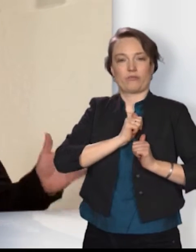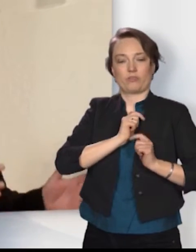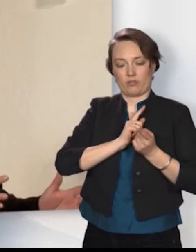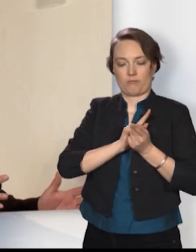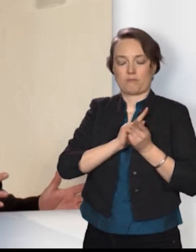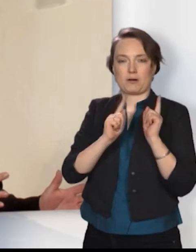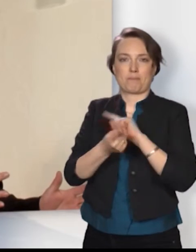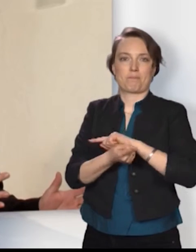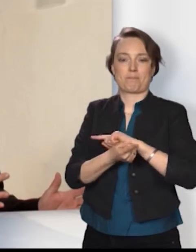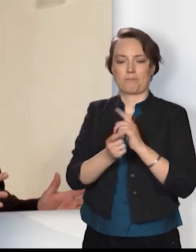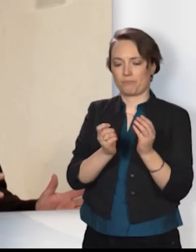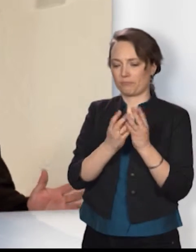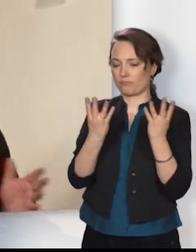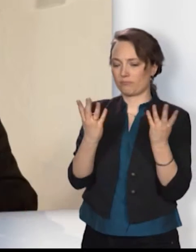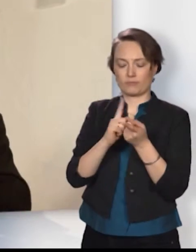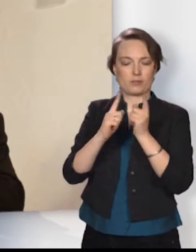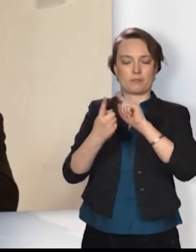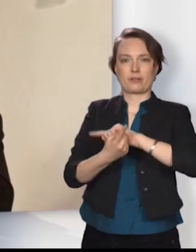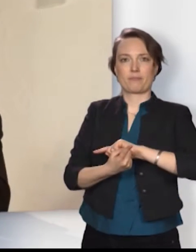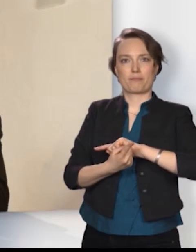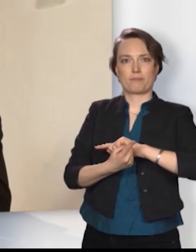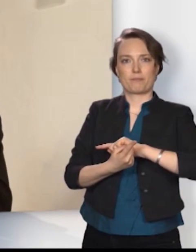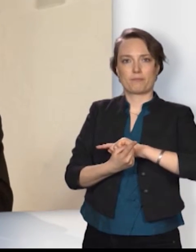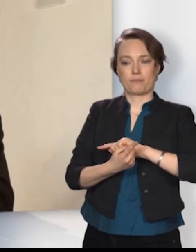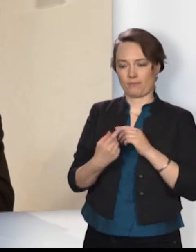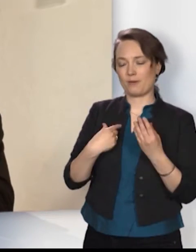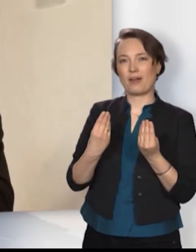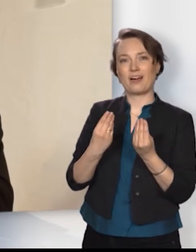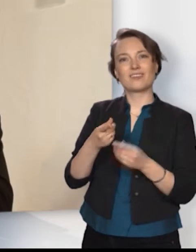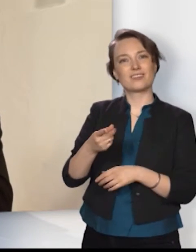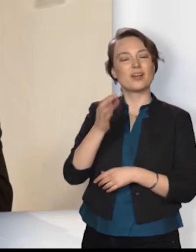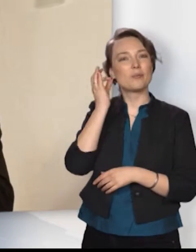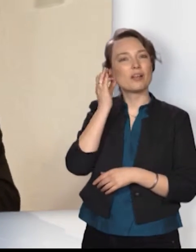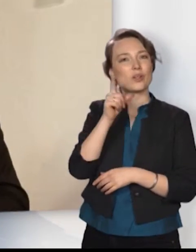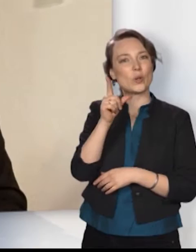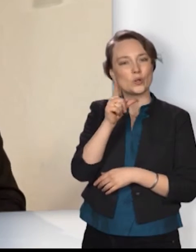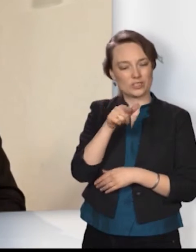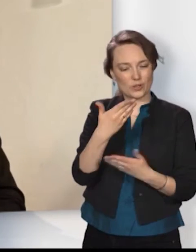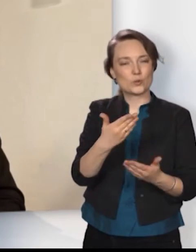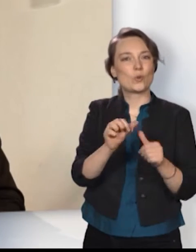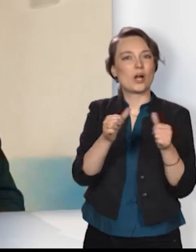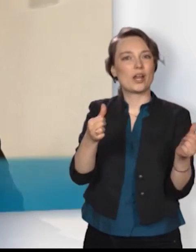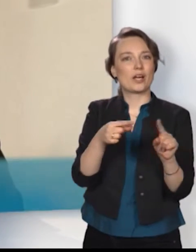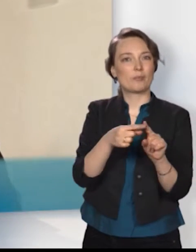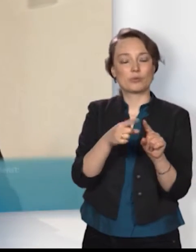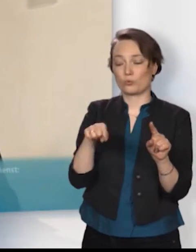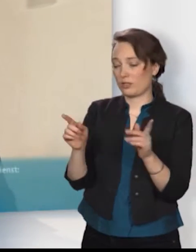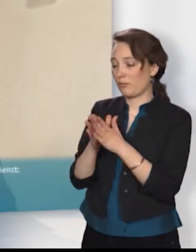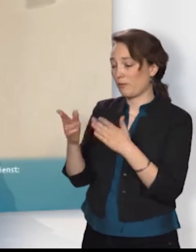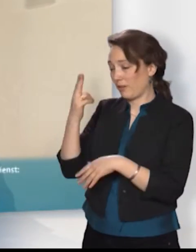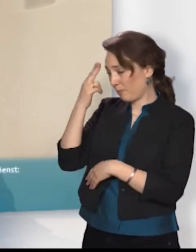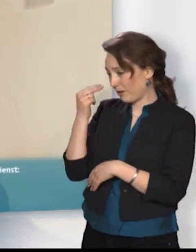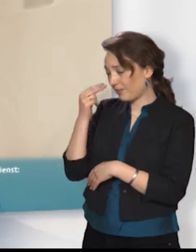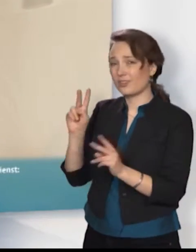wir bei Luisa gemerkt. Das hat uns der Blinde, von dem in der Bibel erzählt wird, bestätigt. Beide